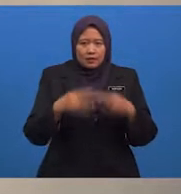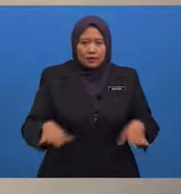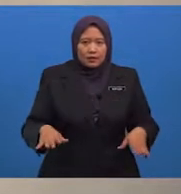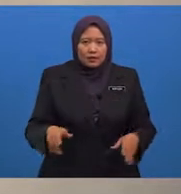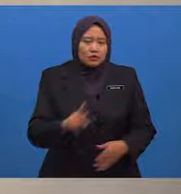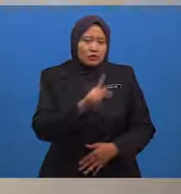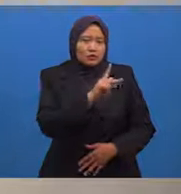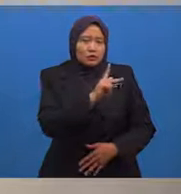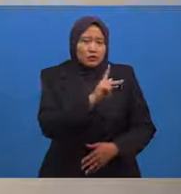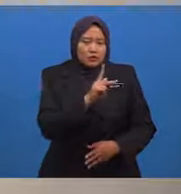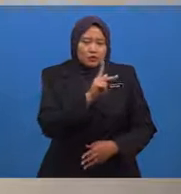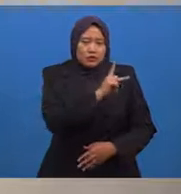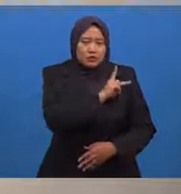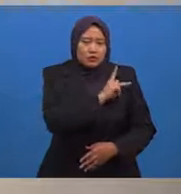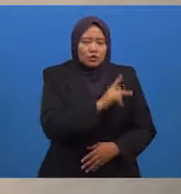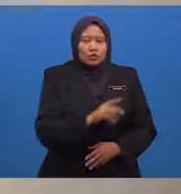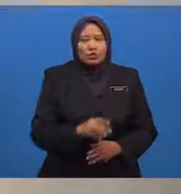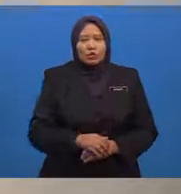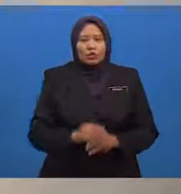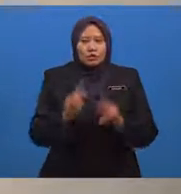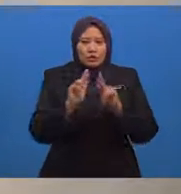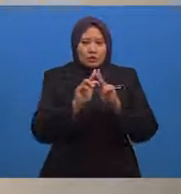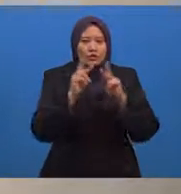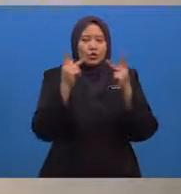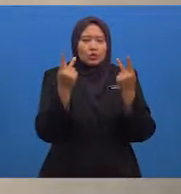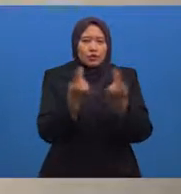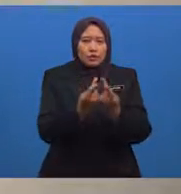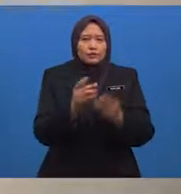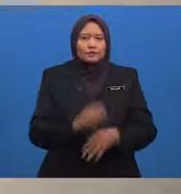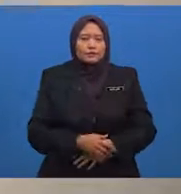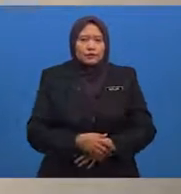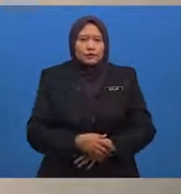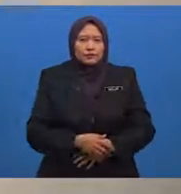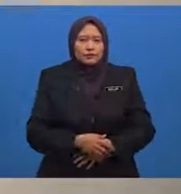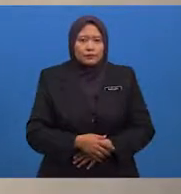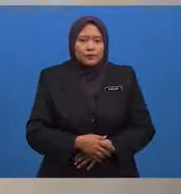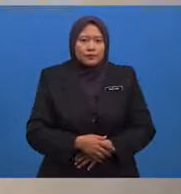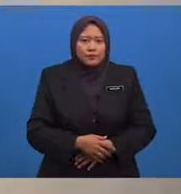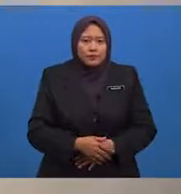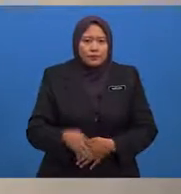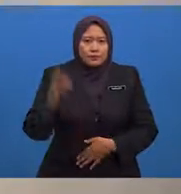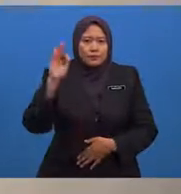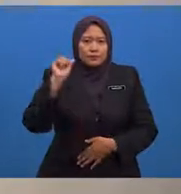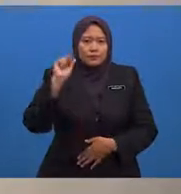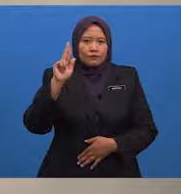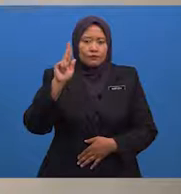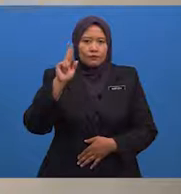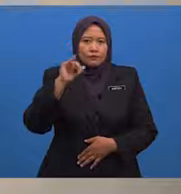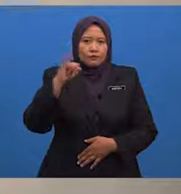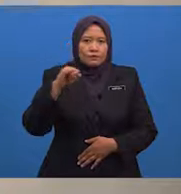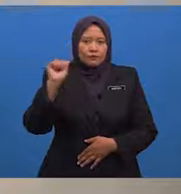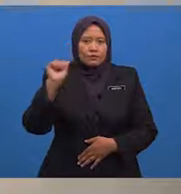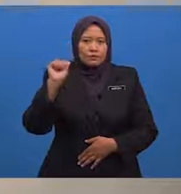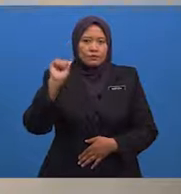Fauziah dan anak-anaknya iaitu Hayati dan Farid mengalami kesempitan hidup kerana